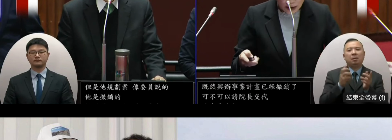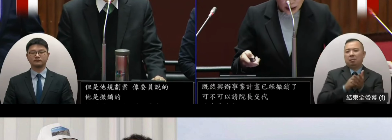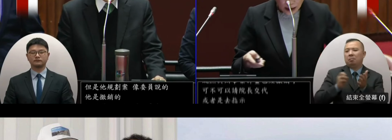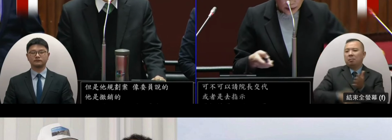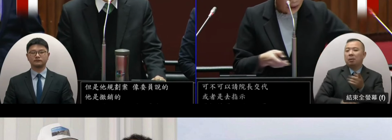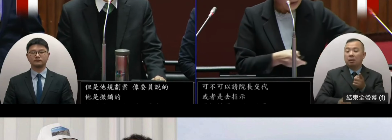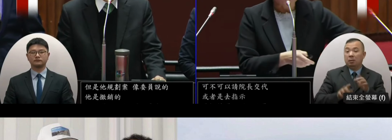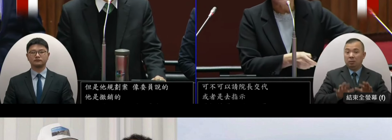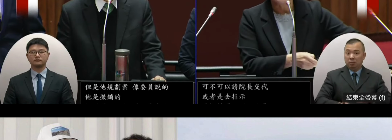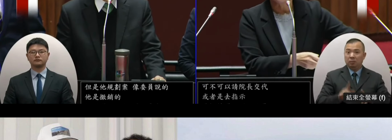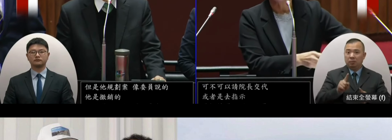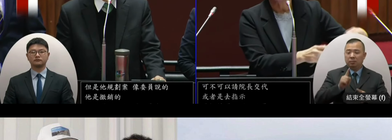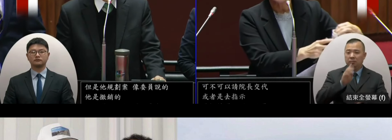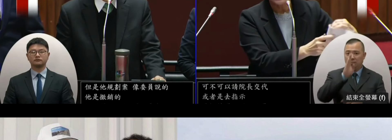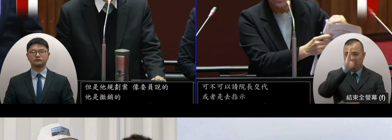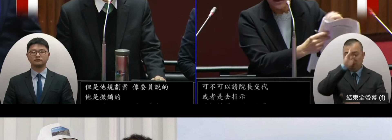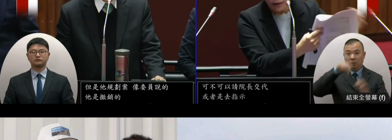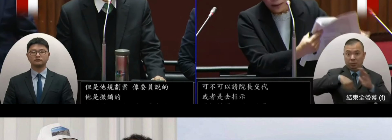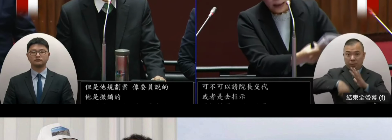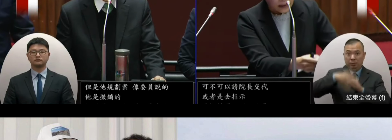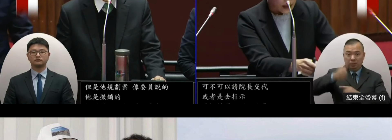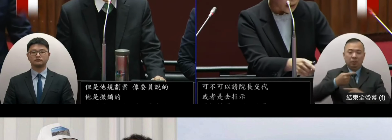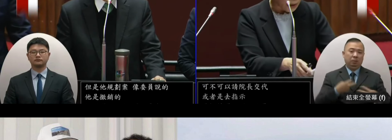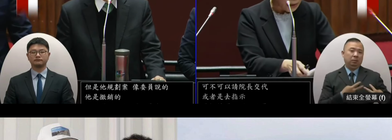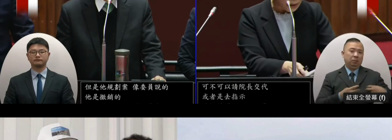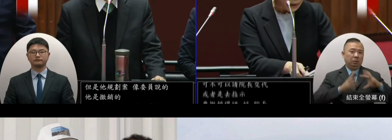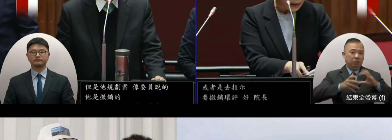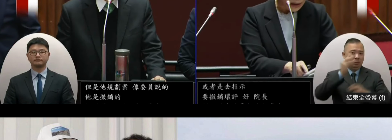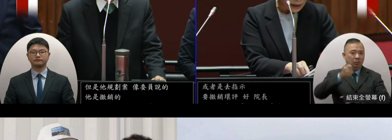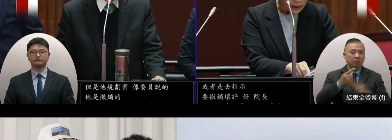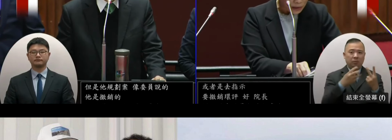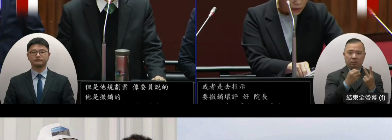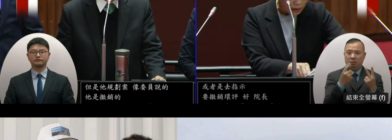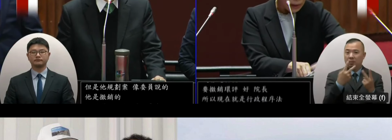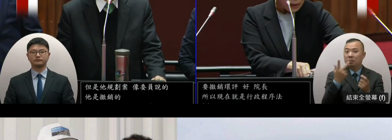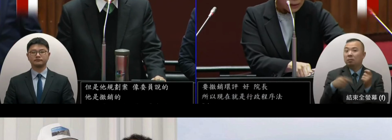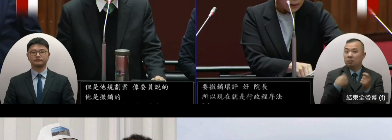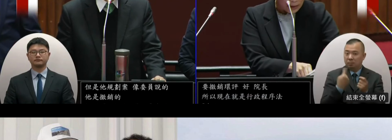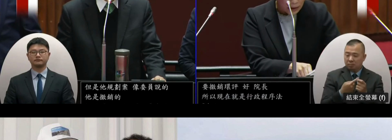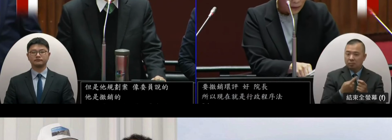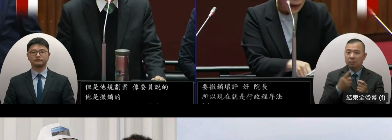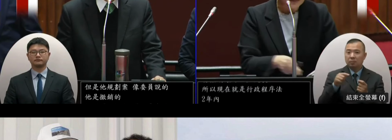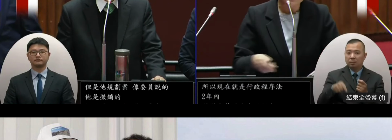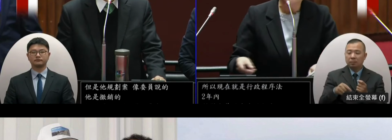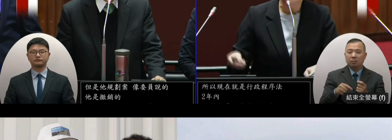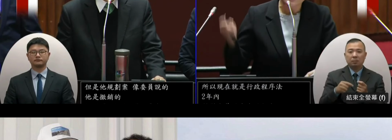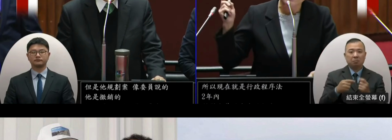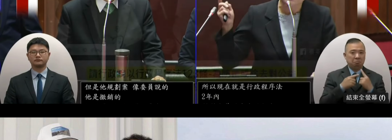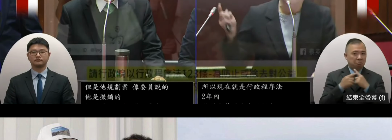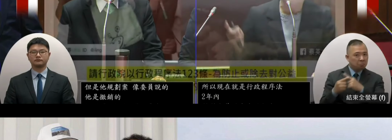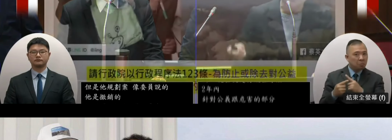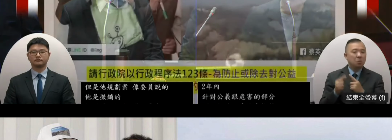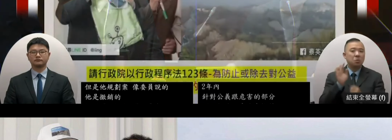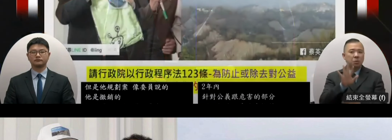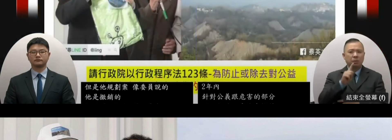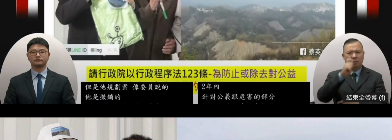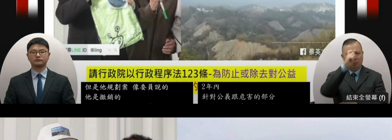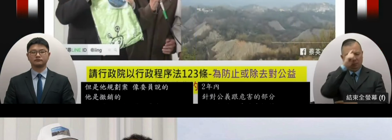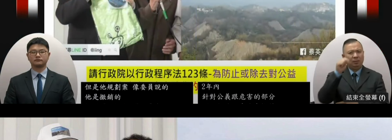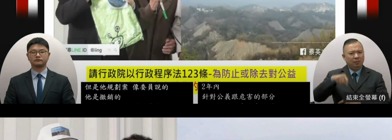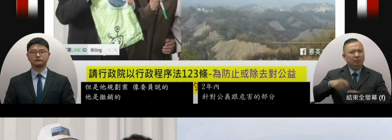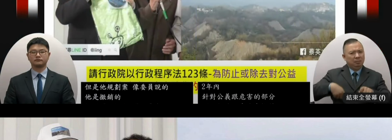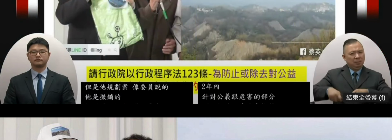够因为我们的蔡总统在2017年已经去是希望这个案子是终止